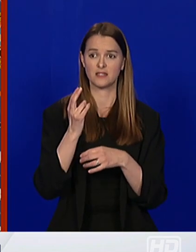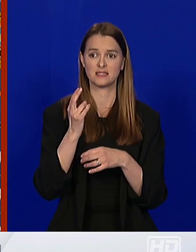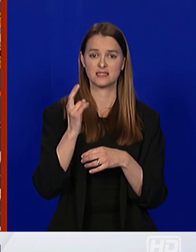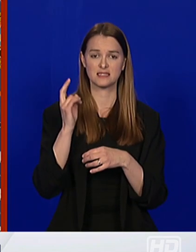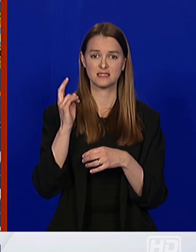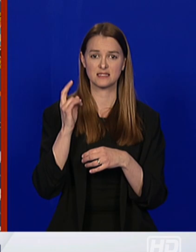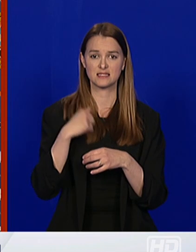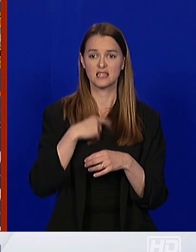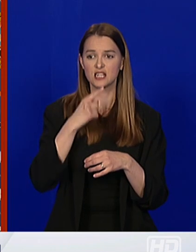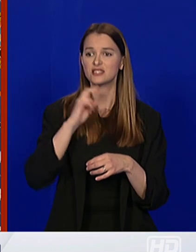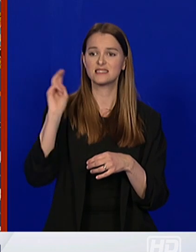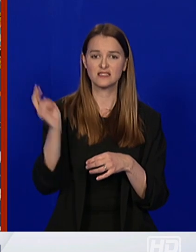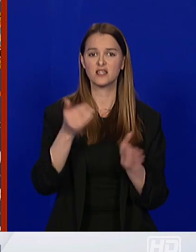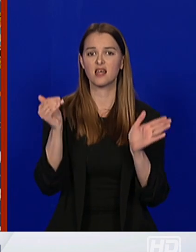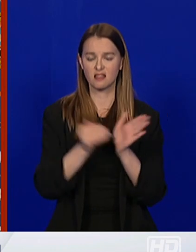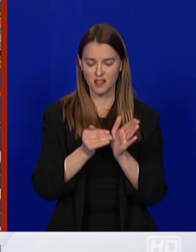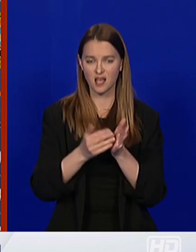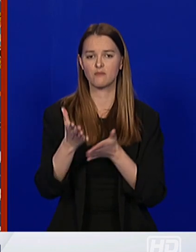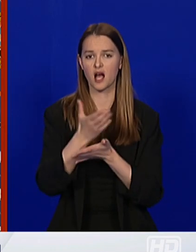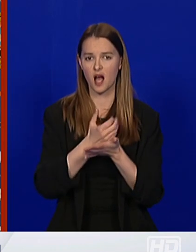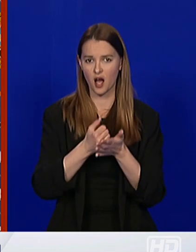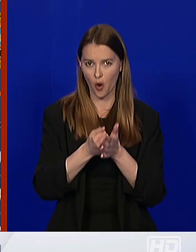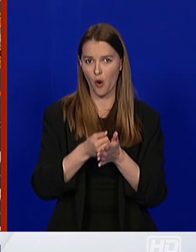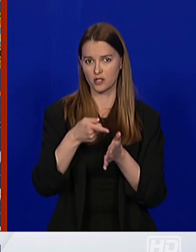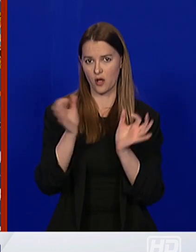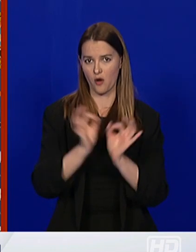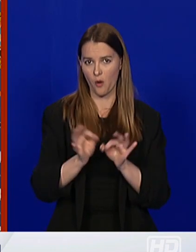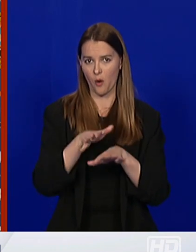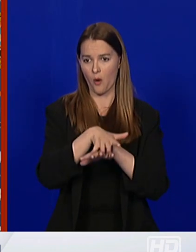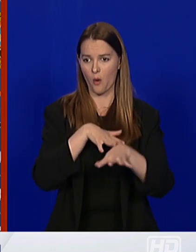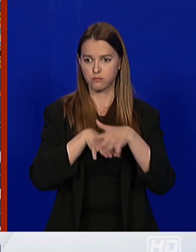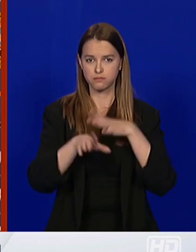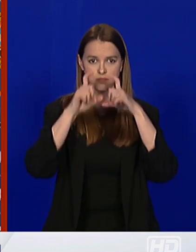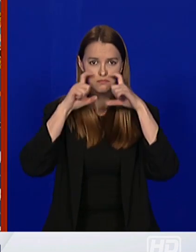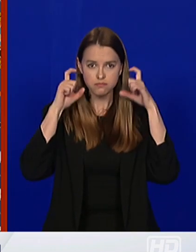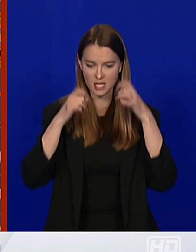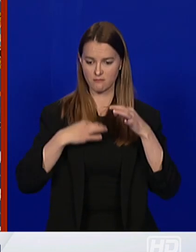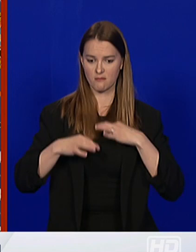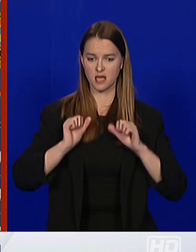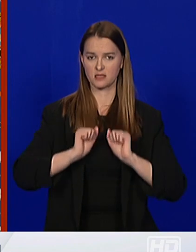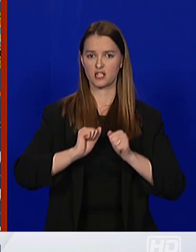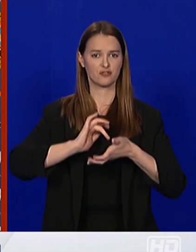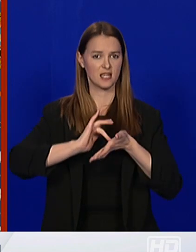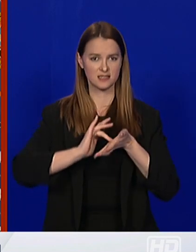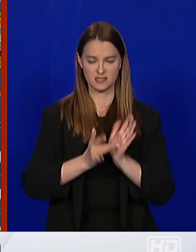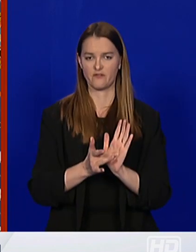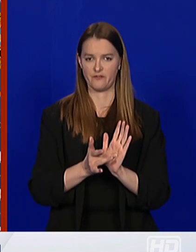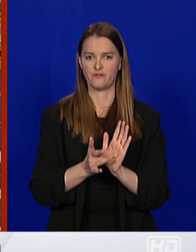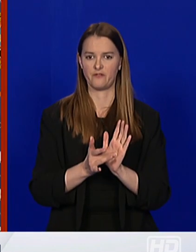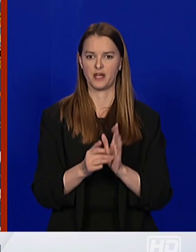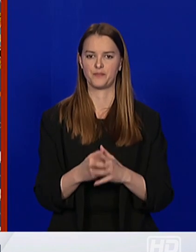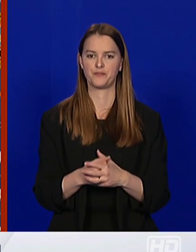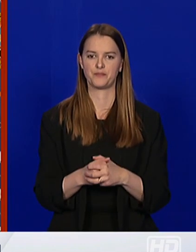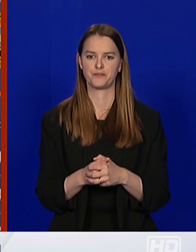koristi kako bi zaštitili i sebe, a i one koje o kojima skrbe, a to su stari i oni koji su u tim socijalnim